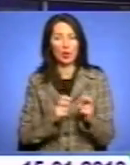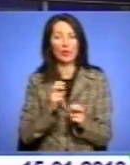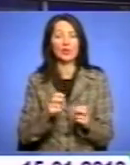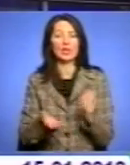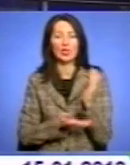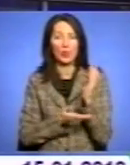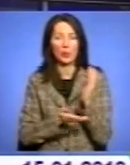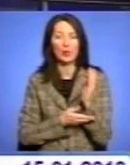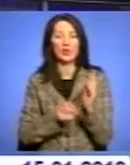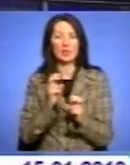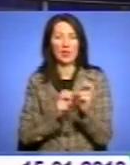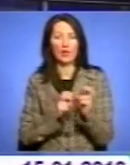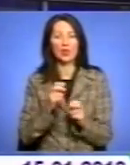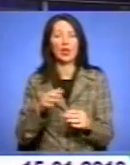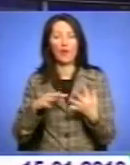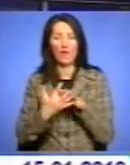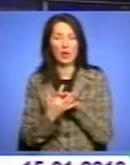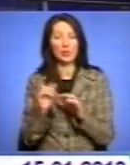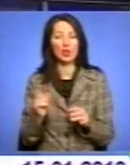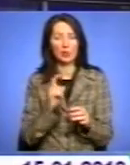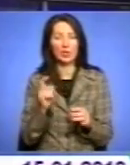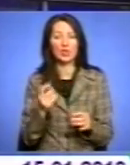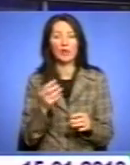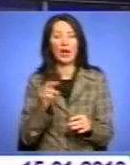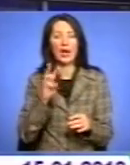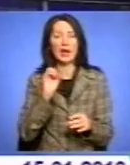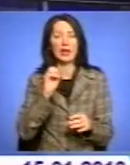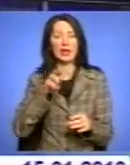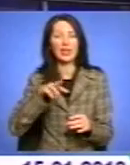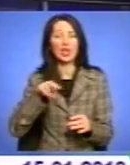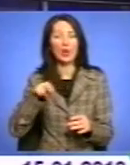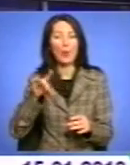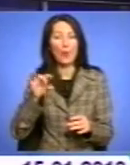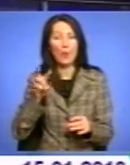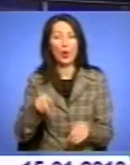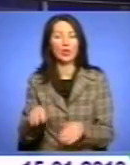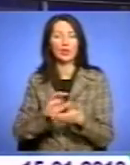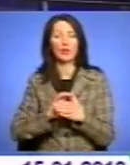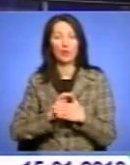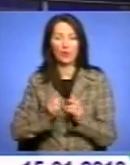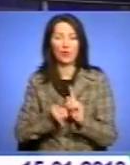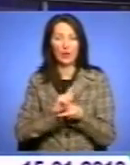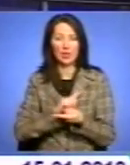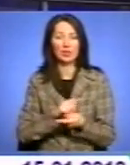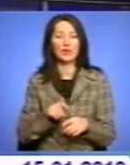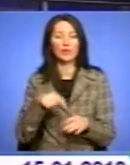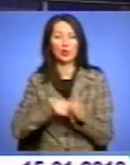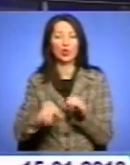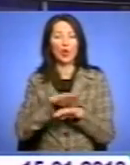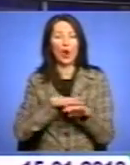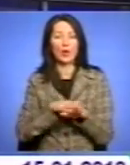фермерські господарства. Імпорт майже витіснив з внутрішнього ринку, здавалося, традиційно українські продукти – свинину та